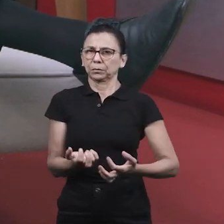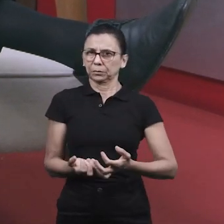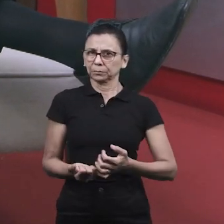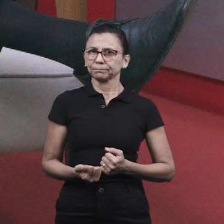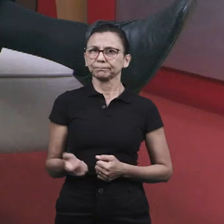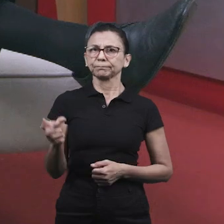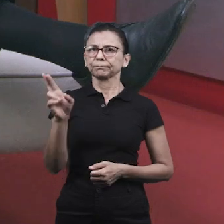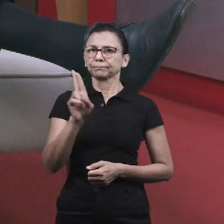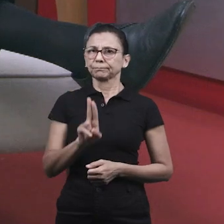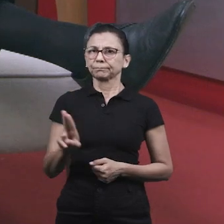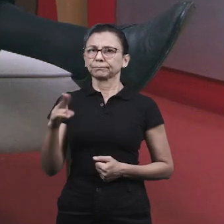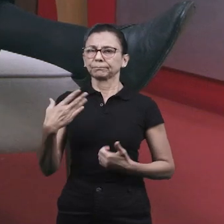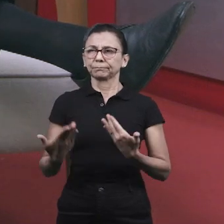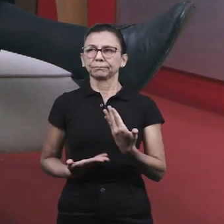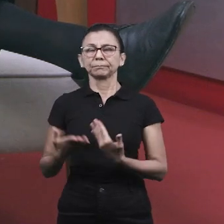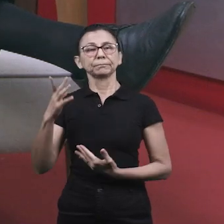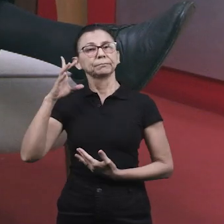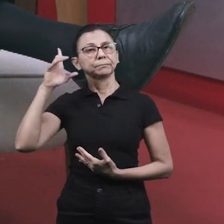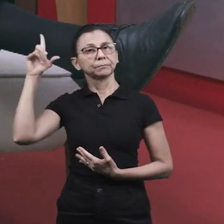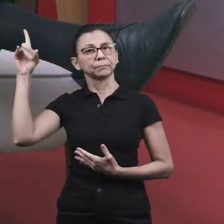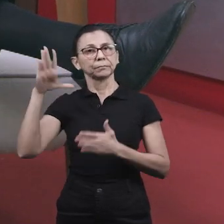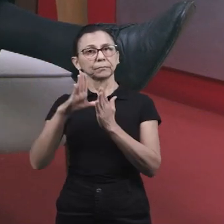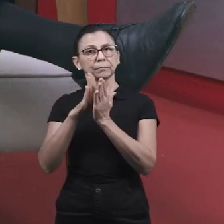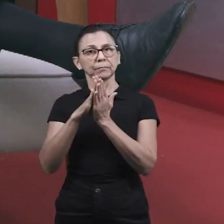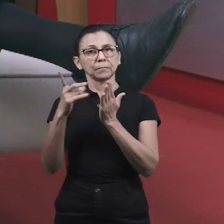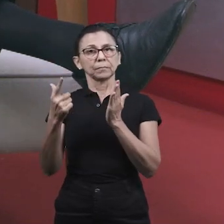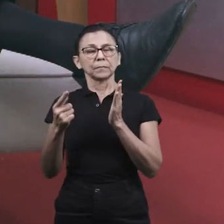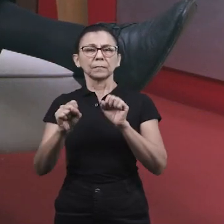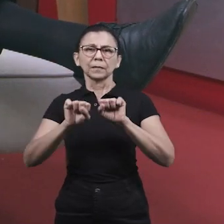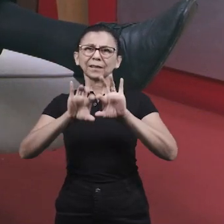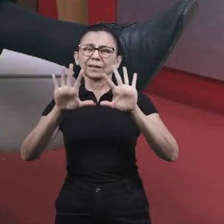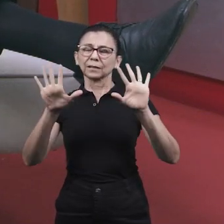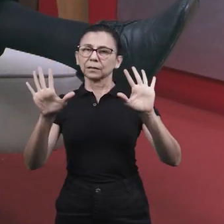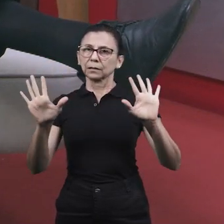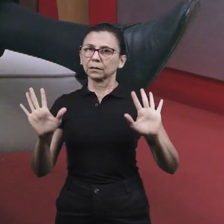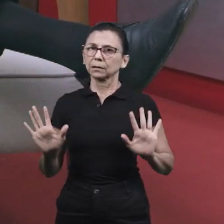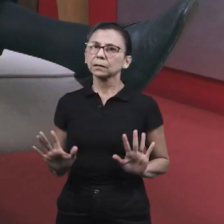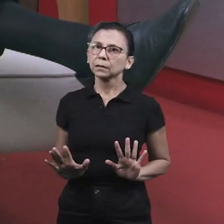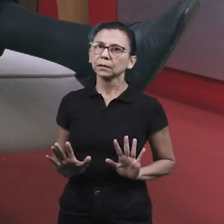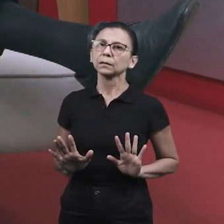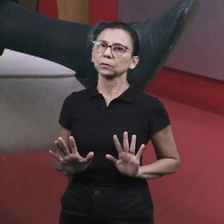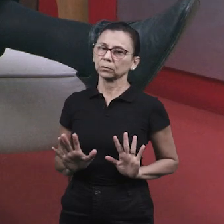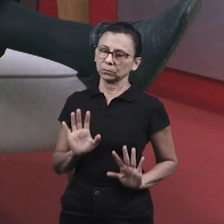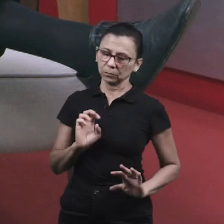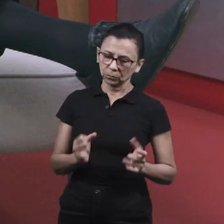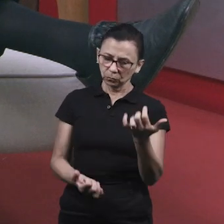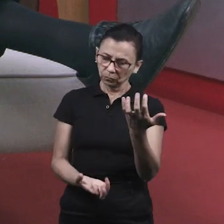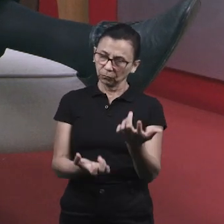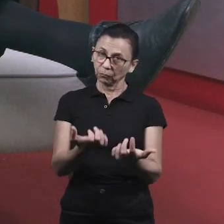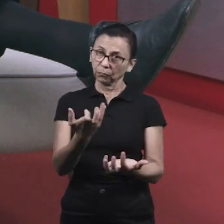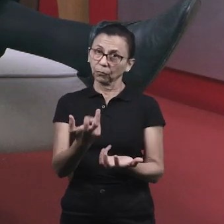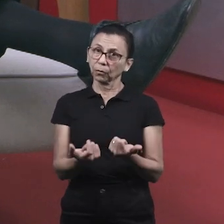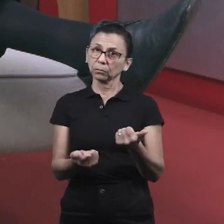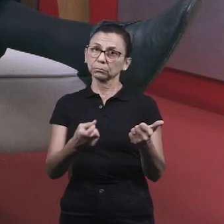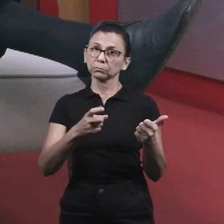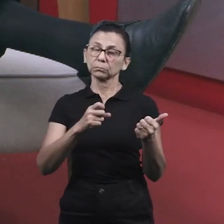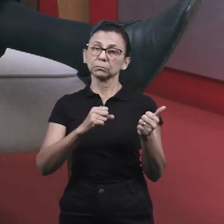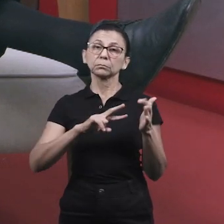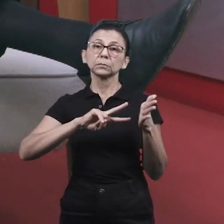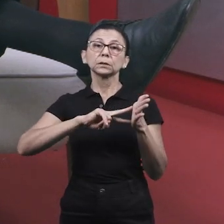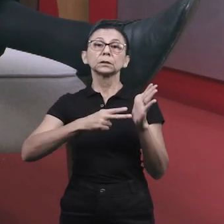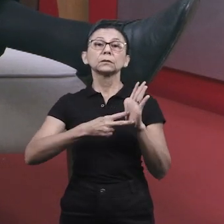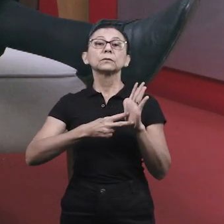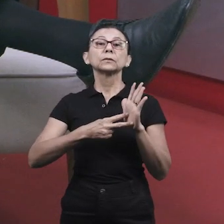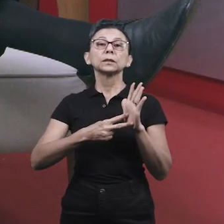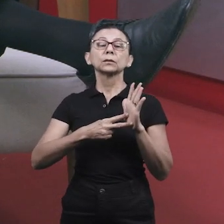on a vu des langues comme que des feux, donc sont venus sur les serviteurs de Dieu. Donc la parole est très claire par